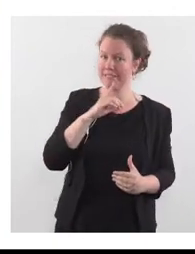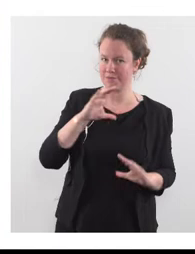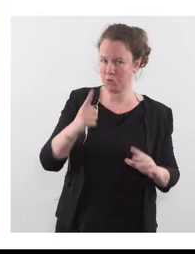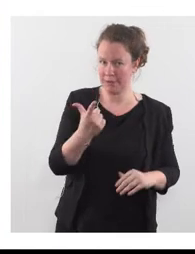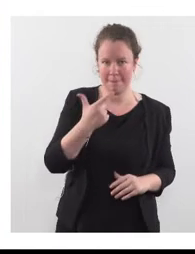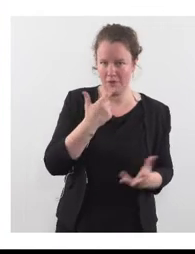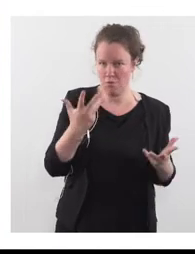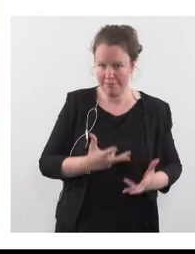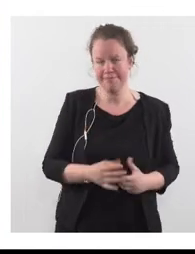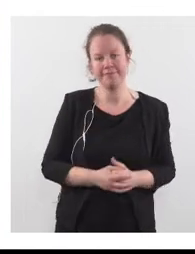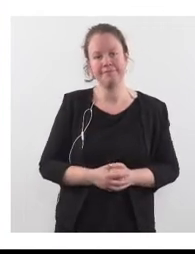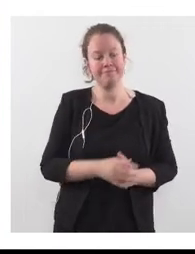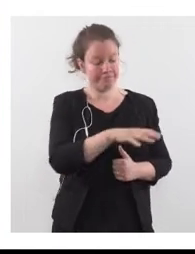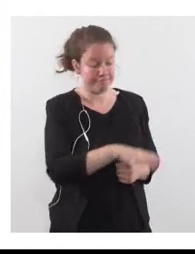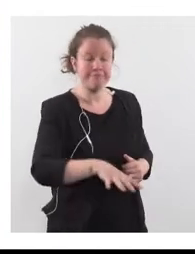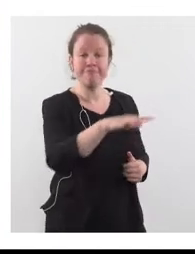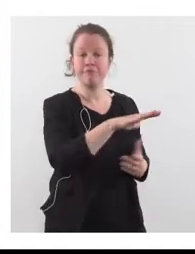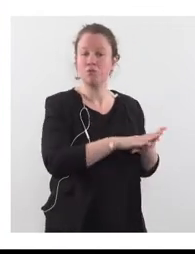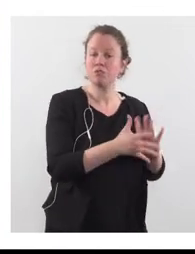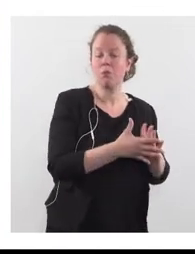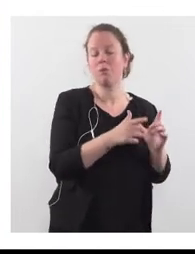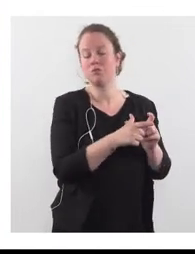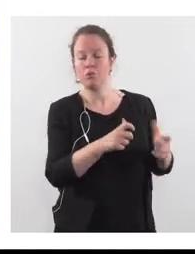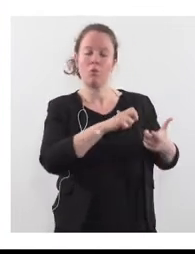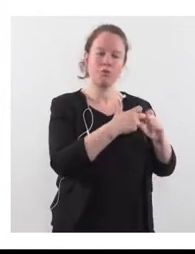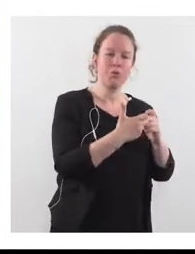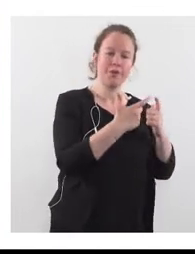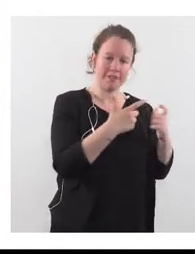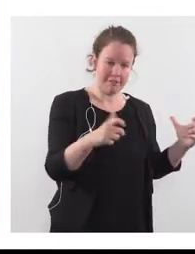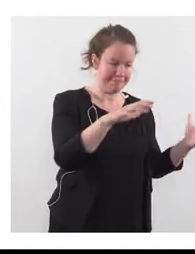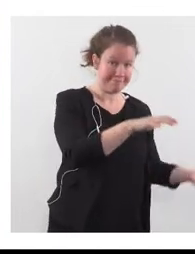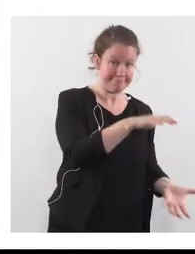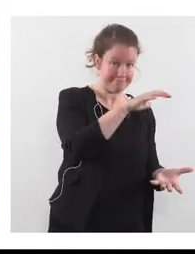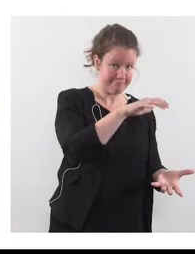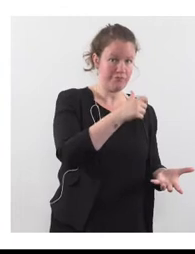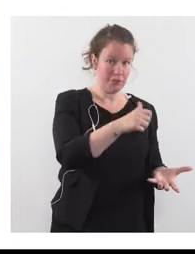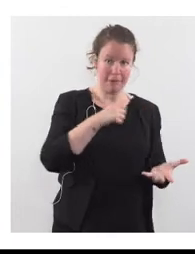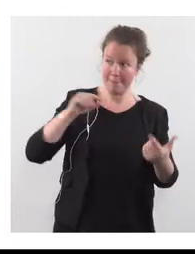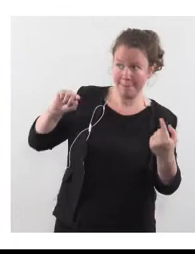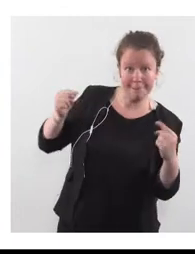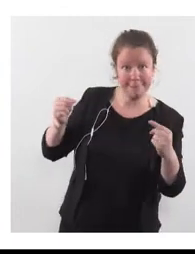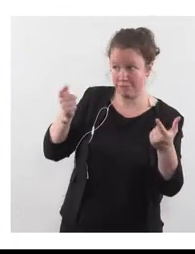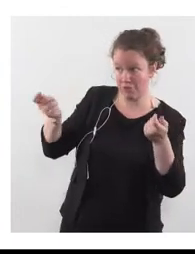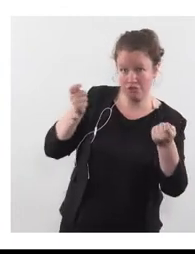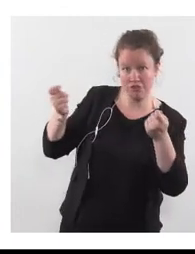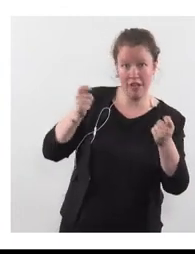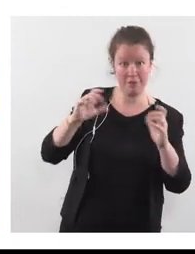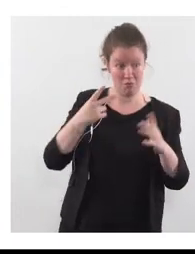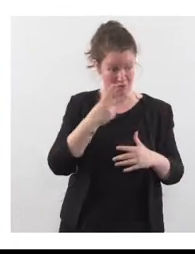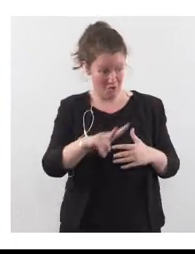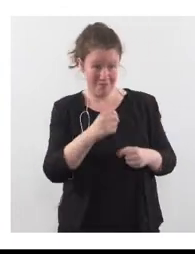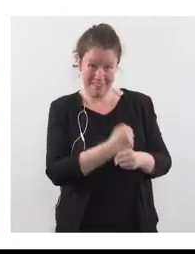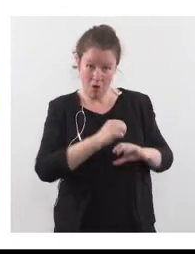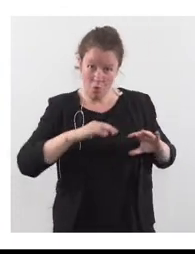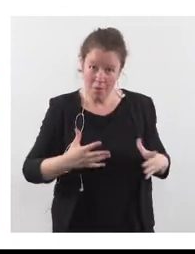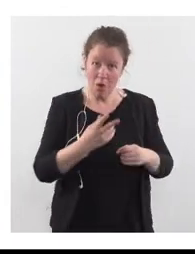les organismes pour l'égalité de traitement en lien avec leur travail de contentieux auprès de juridictions. Quel que